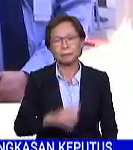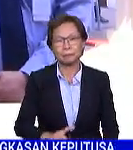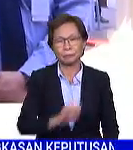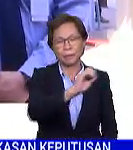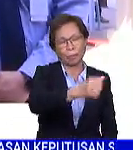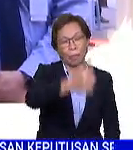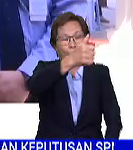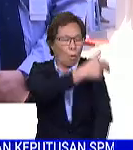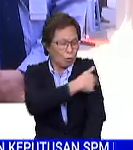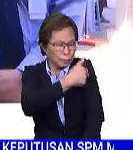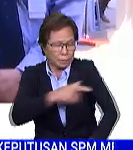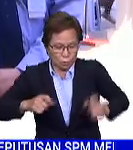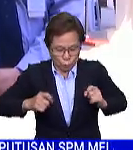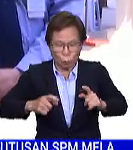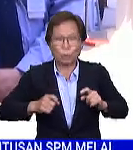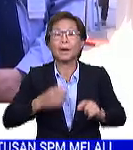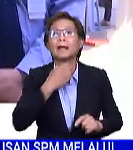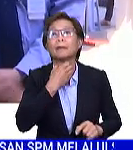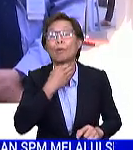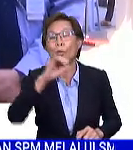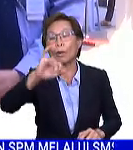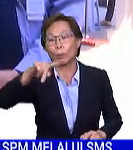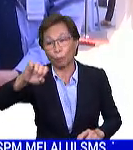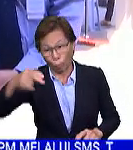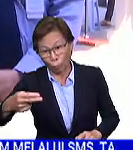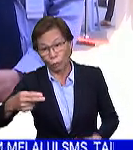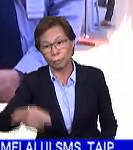tu hospital swasta di Ipoh untuk